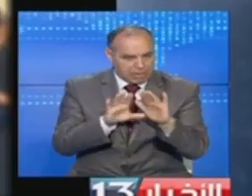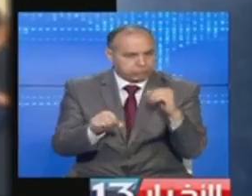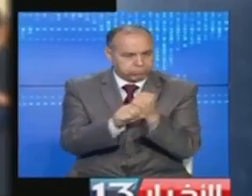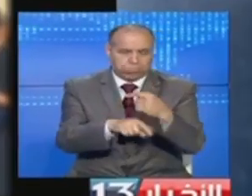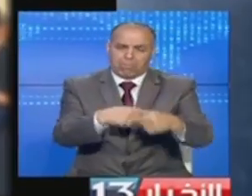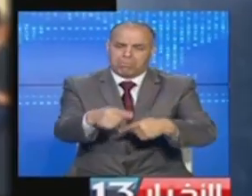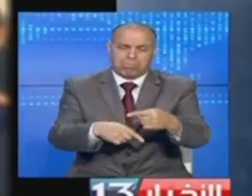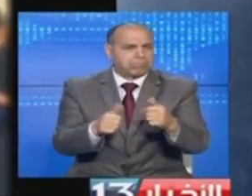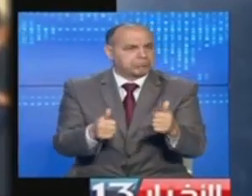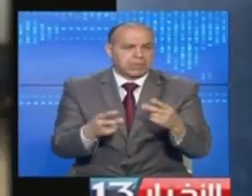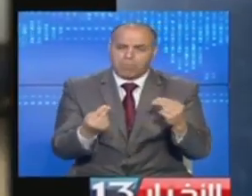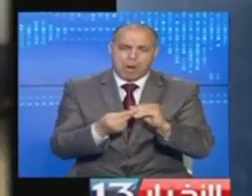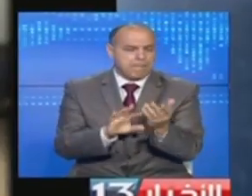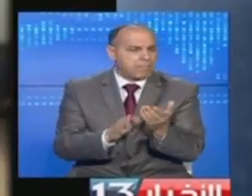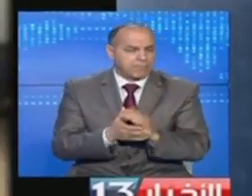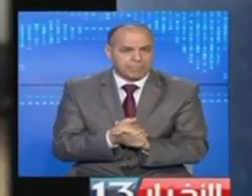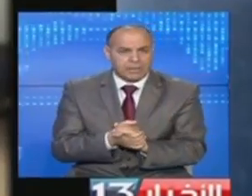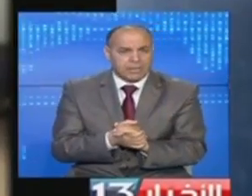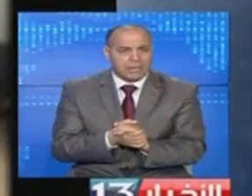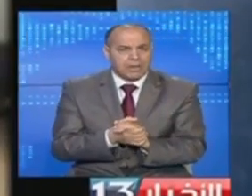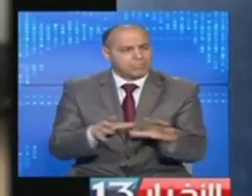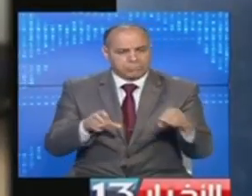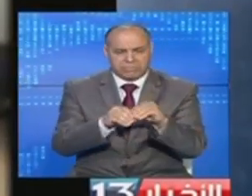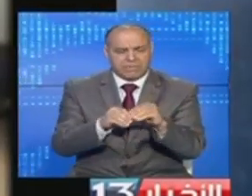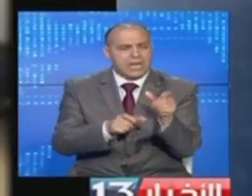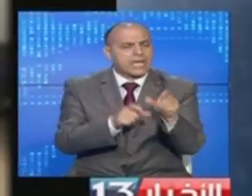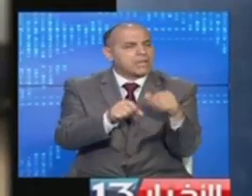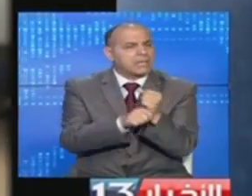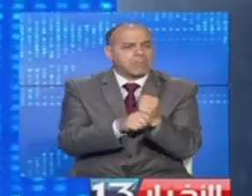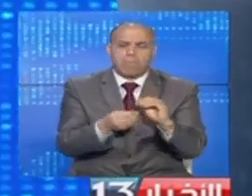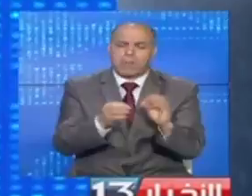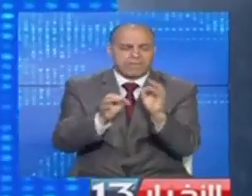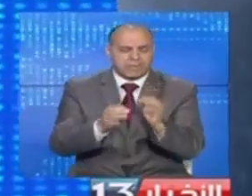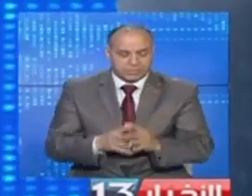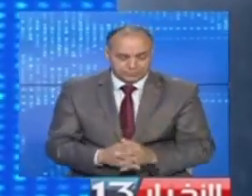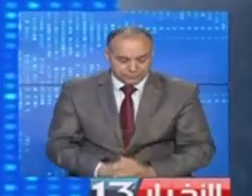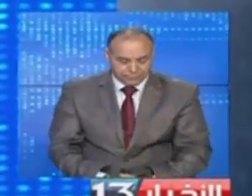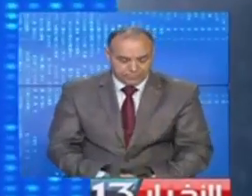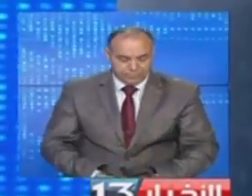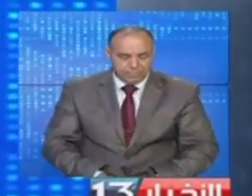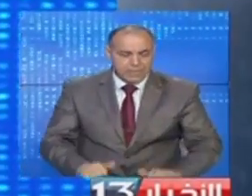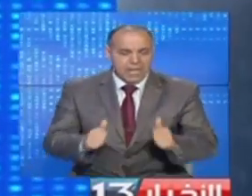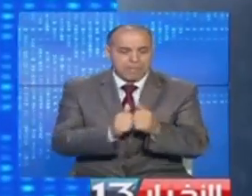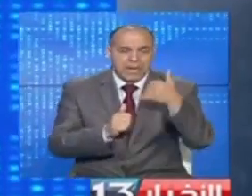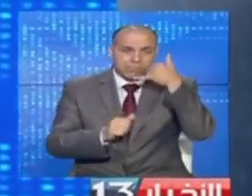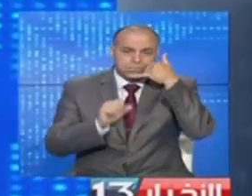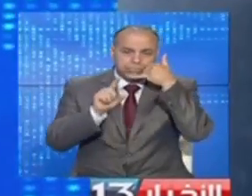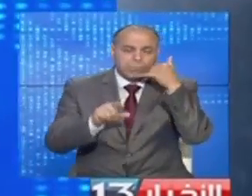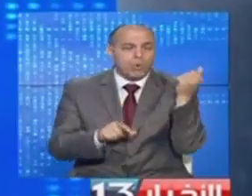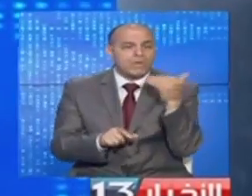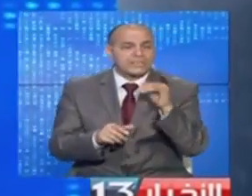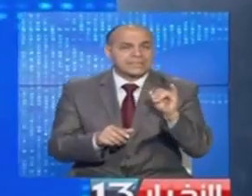نخدموا دي فاسون افيكاس وانا انتجري ليكيب سون بروبليم. ومعنا عبر الهاتف